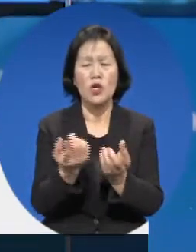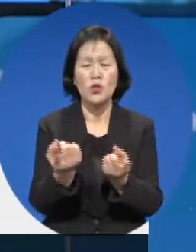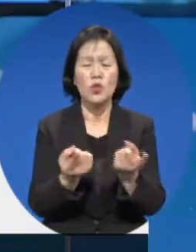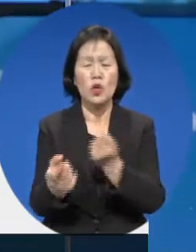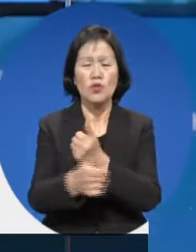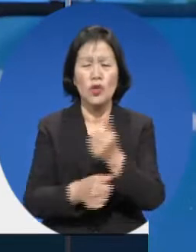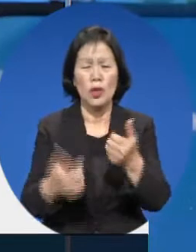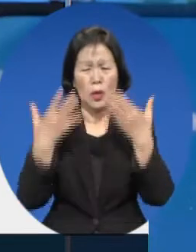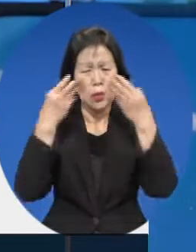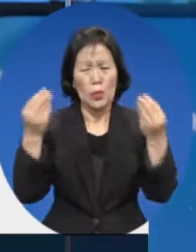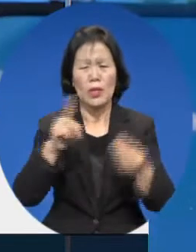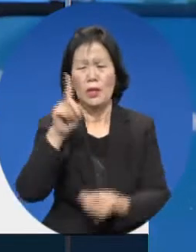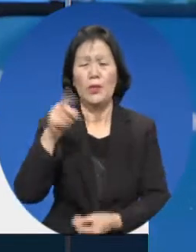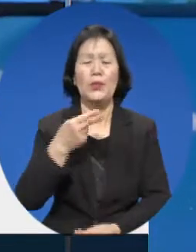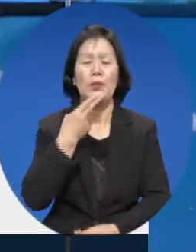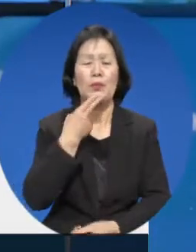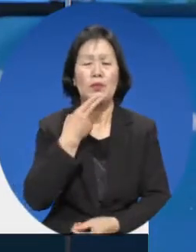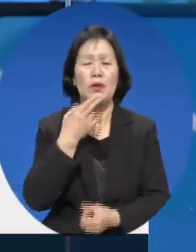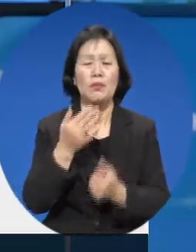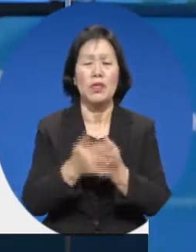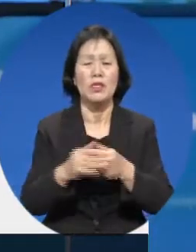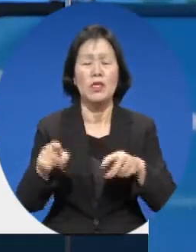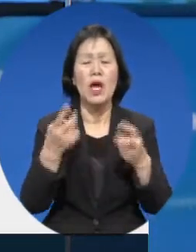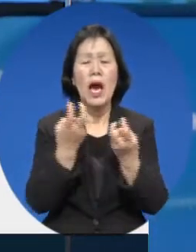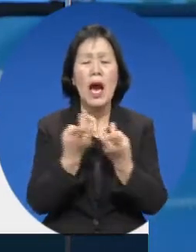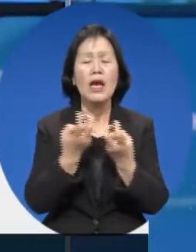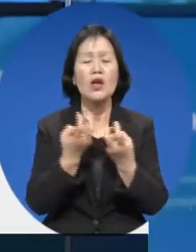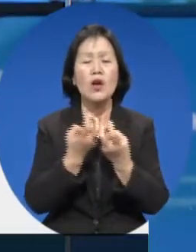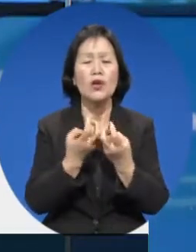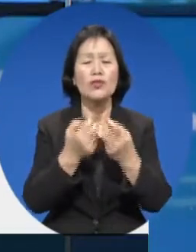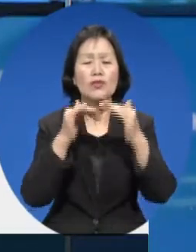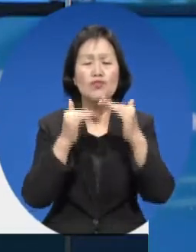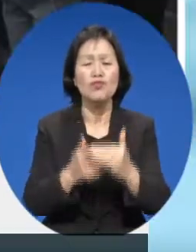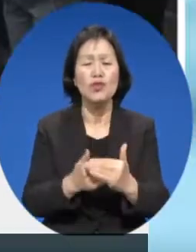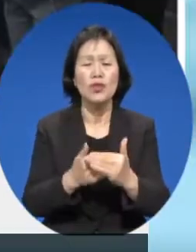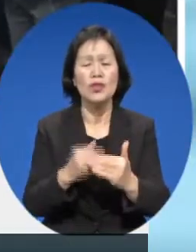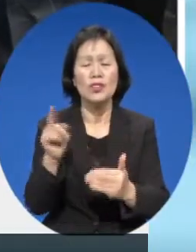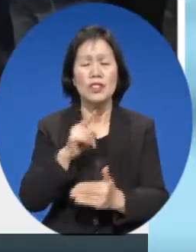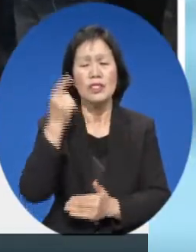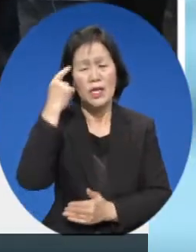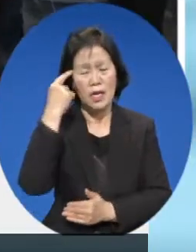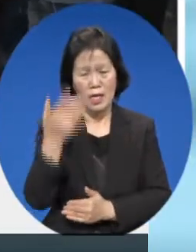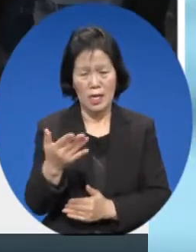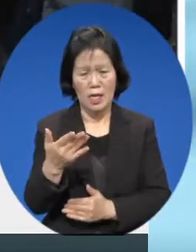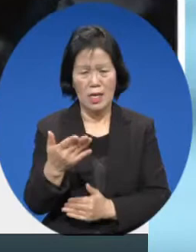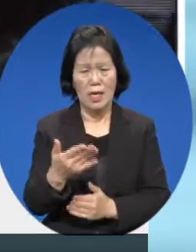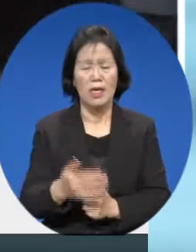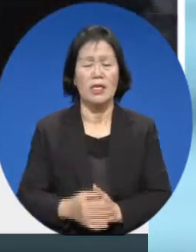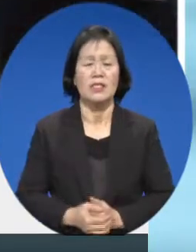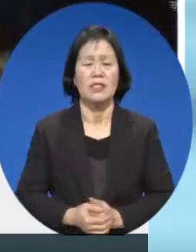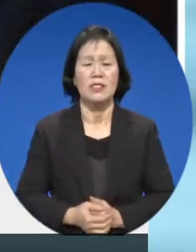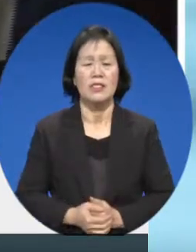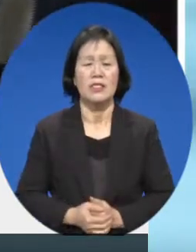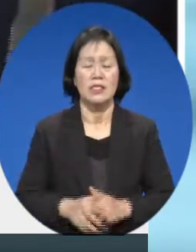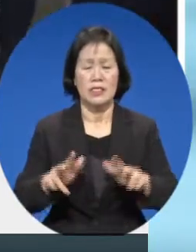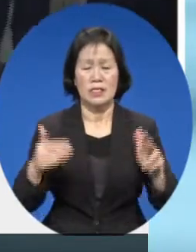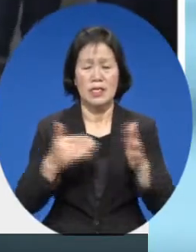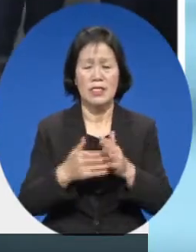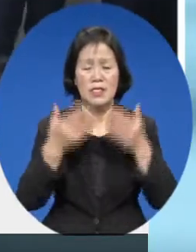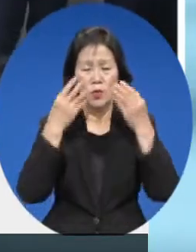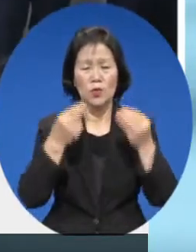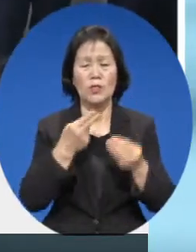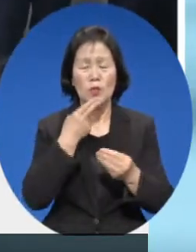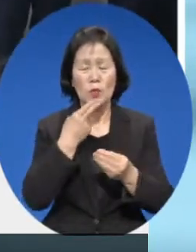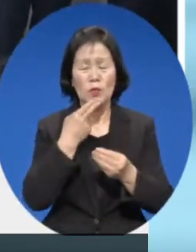하면 이제 그 전체 의해서 뭐 떠난 것을 다룰 것인가 그 부분은 이제 그 이상 의자 일정을 다시 합의한 거든요 그래서 신중하게 그이 살점